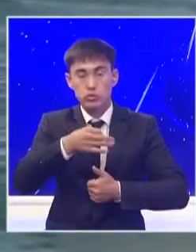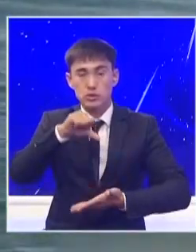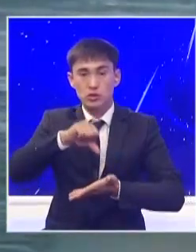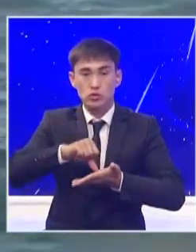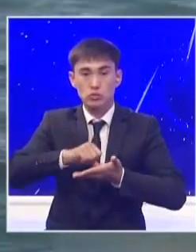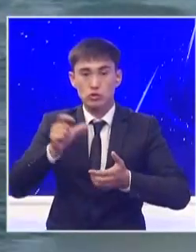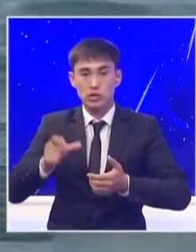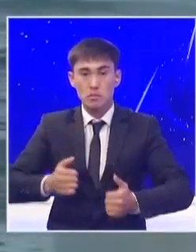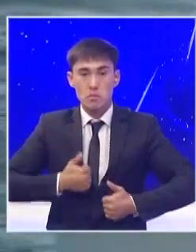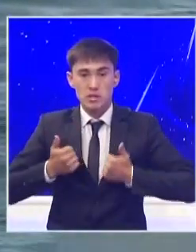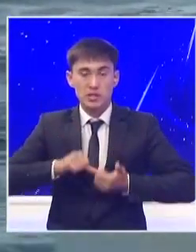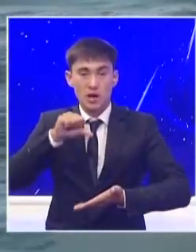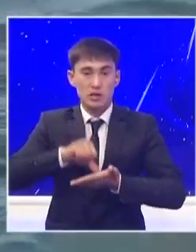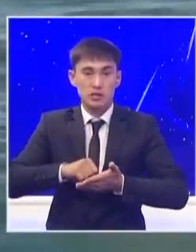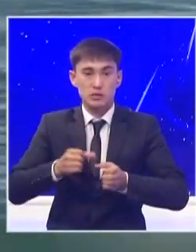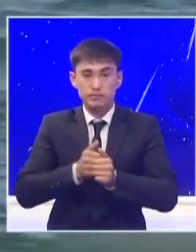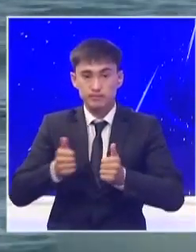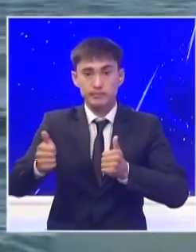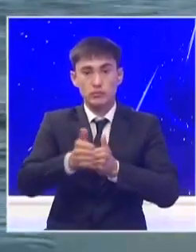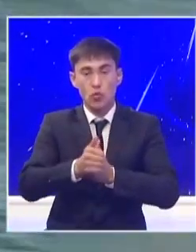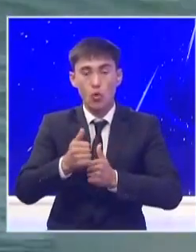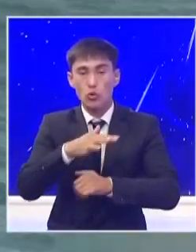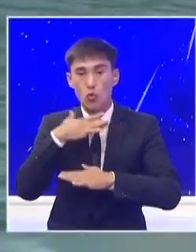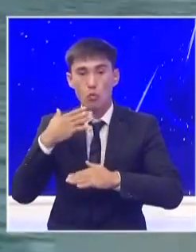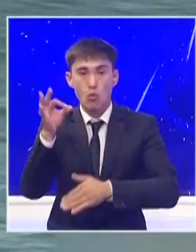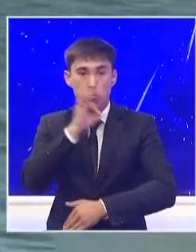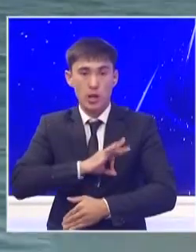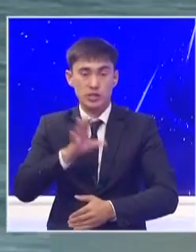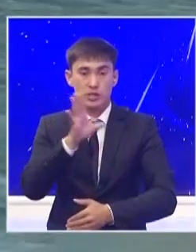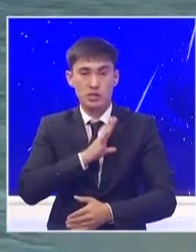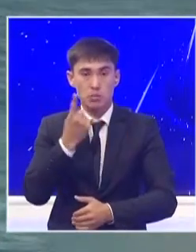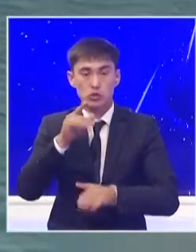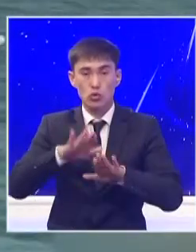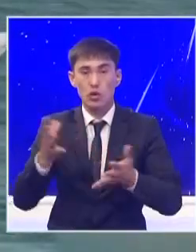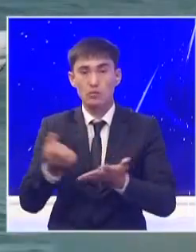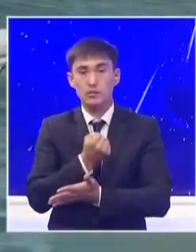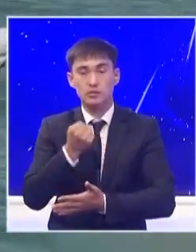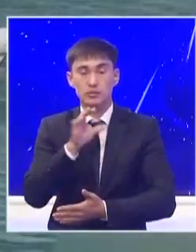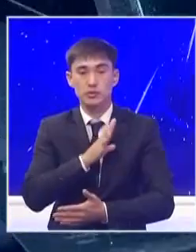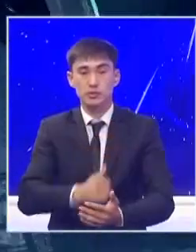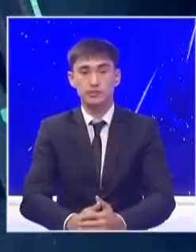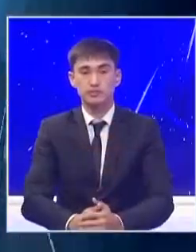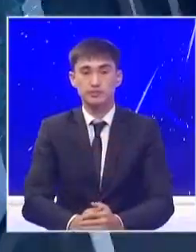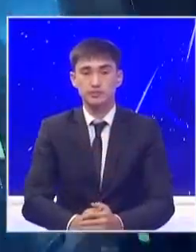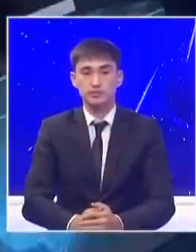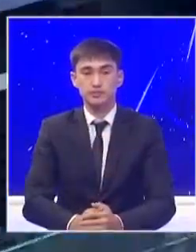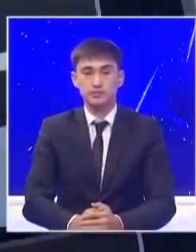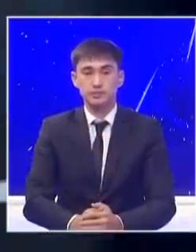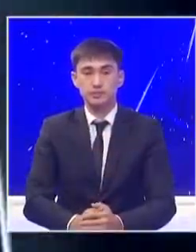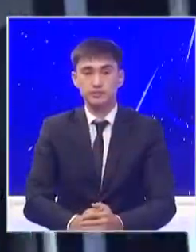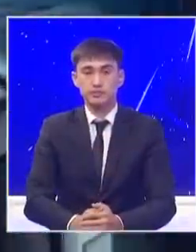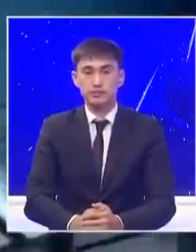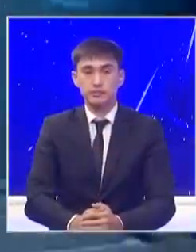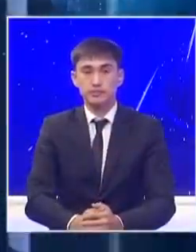спортшылар белсенділік көрсетіп топ жарды. Олар көп ұпай жинады. Бірінші орын алып, жеңімпаз атанды. Мадина Берқызы,